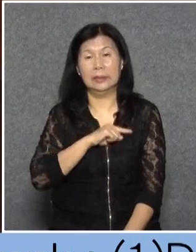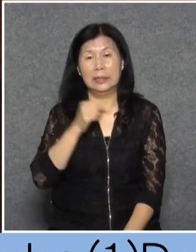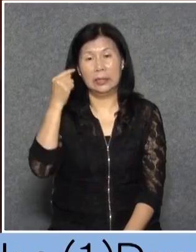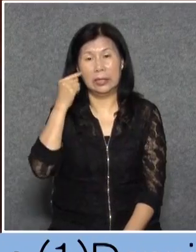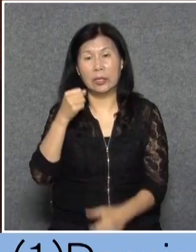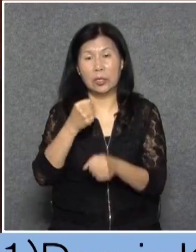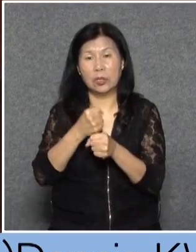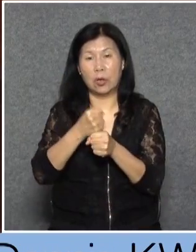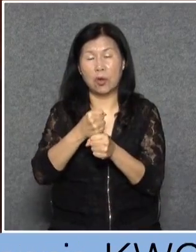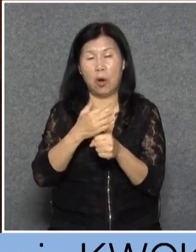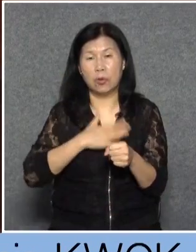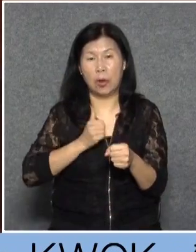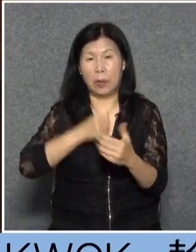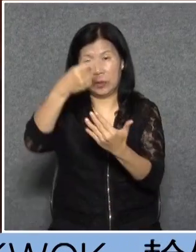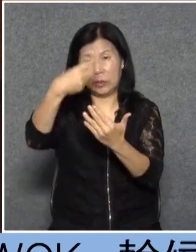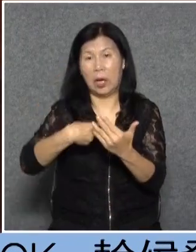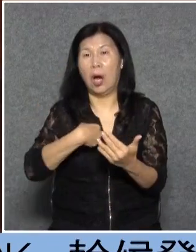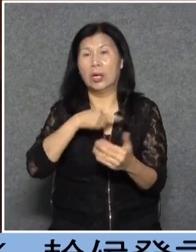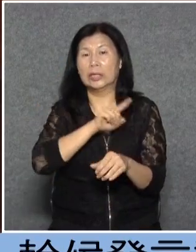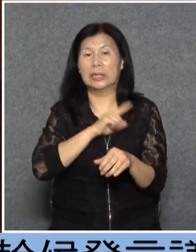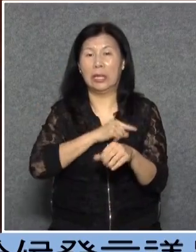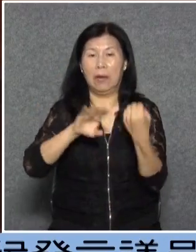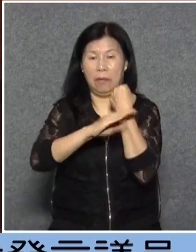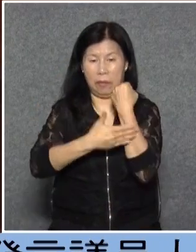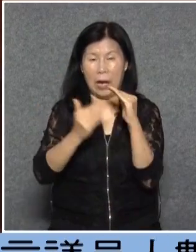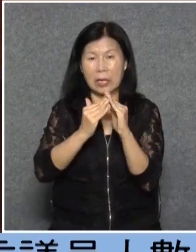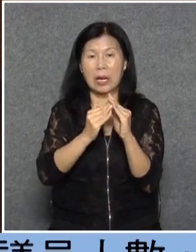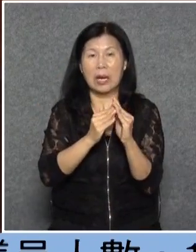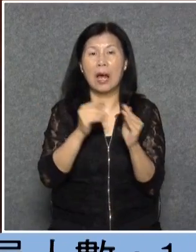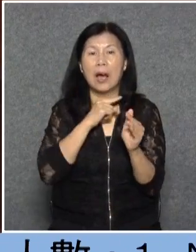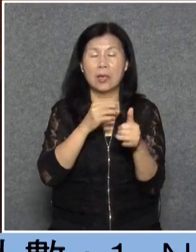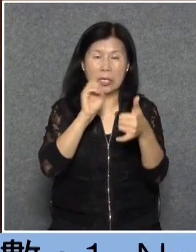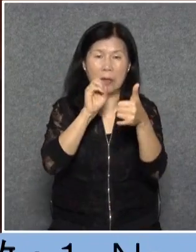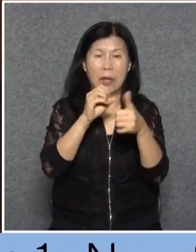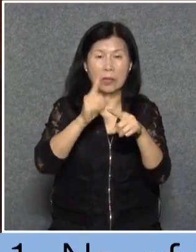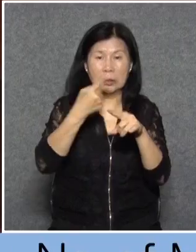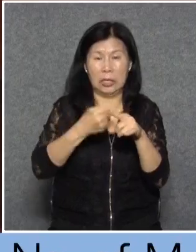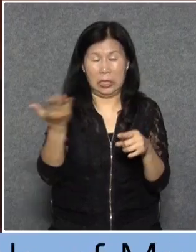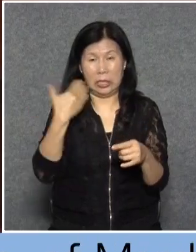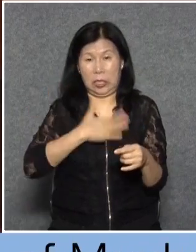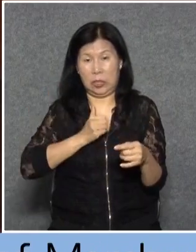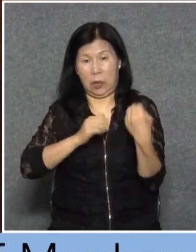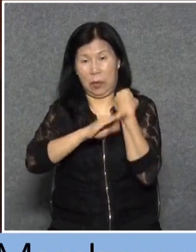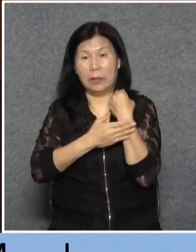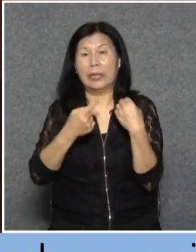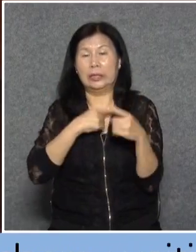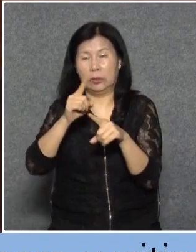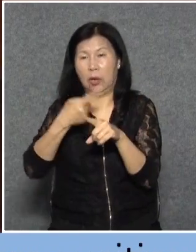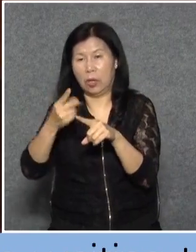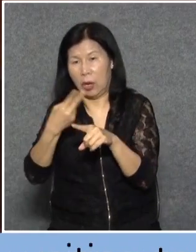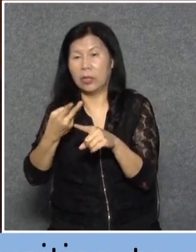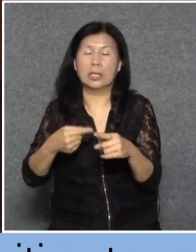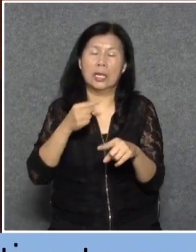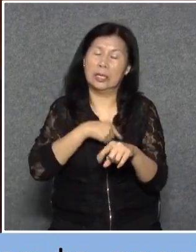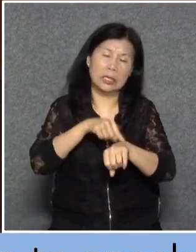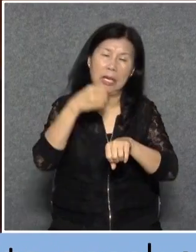一大堆啦，就啱我呢輪就好大鑊啦，喺法庭都困咗一個月啦，咁之前準備單官司又用咗個幾月嘅時間啦，係咪冇辦法